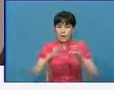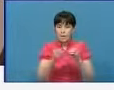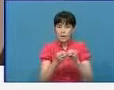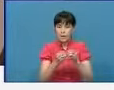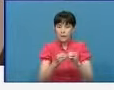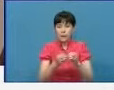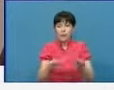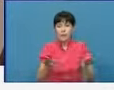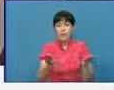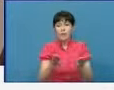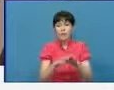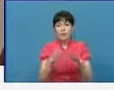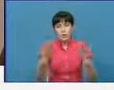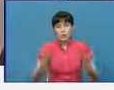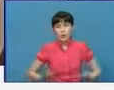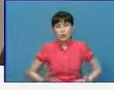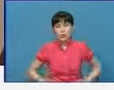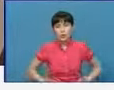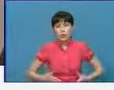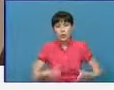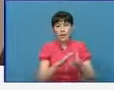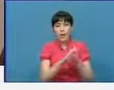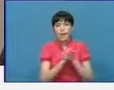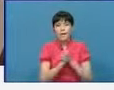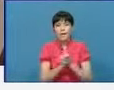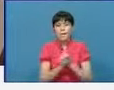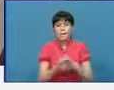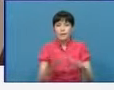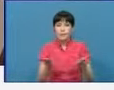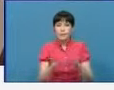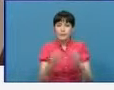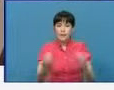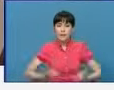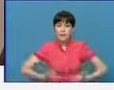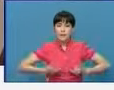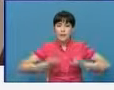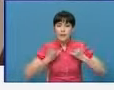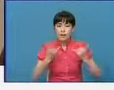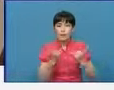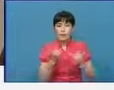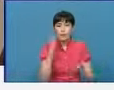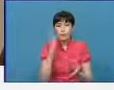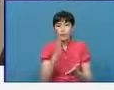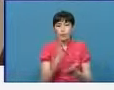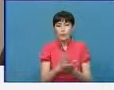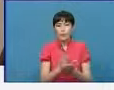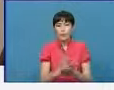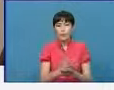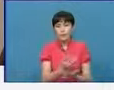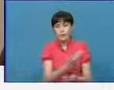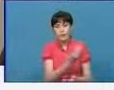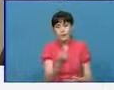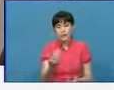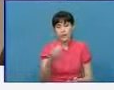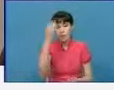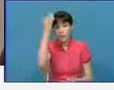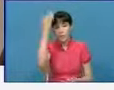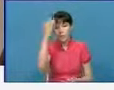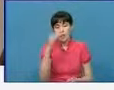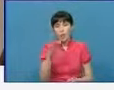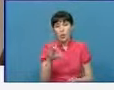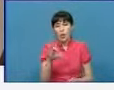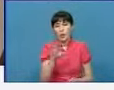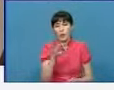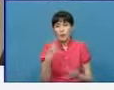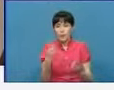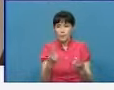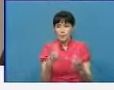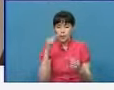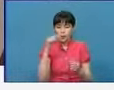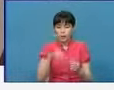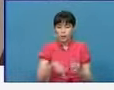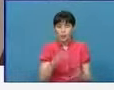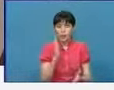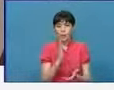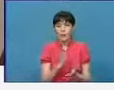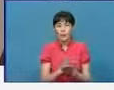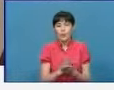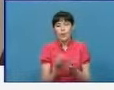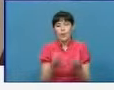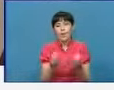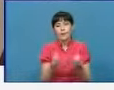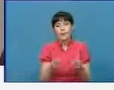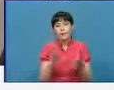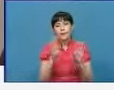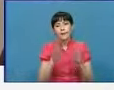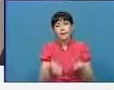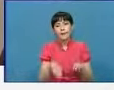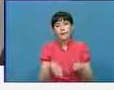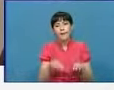ол кісілермен ынтымақта болып, бір-бірімізді сыйлап, бір-бірімізді құрметтейтін болсақ, міне иншалла бұл оразаның қадір қасиеті осы жерде болады. Ал енді тек